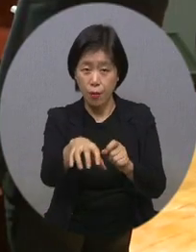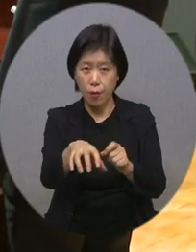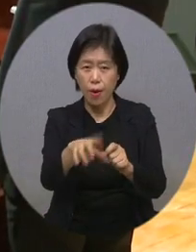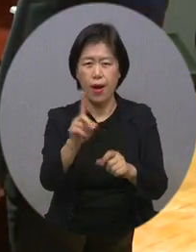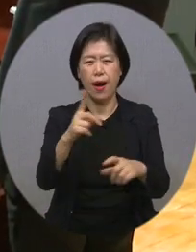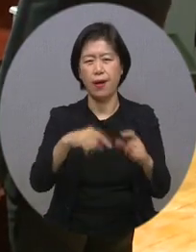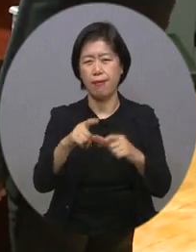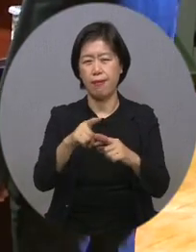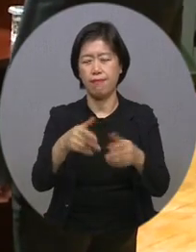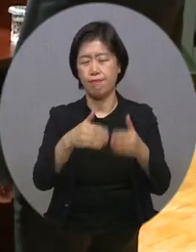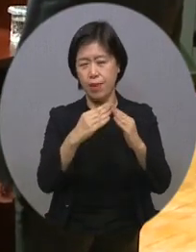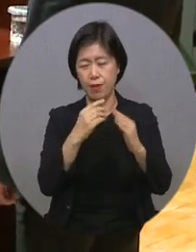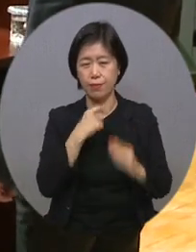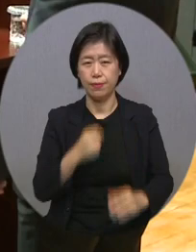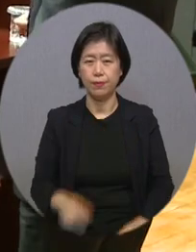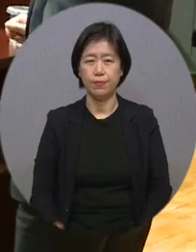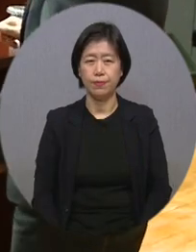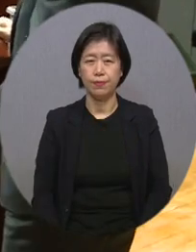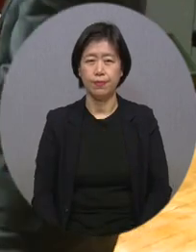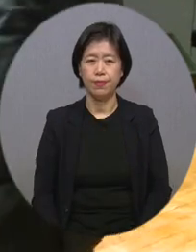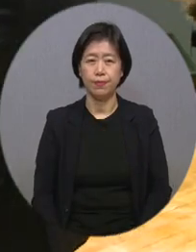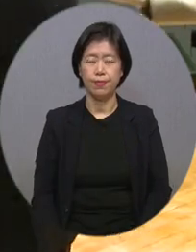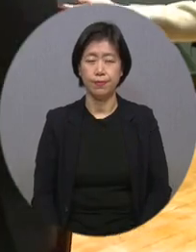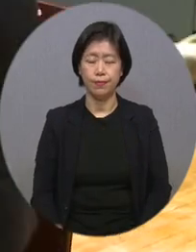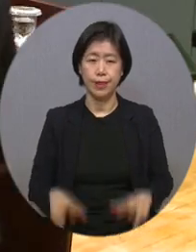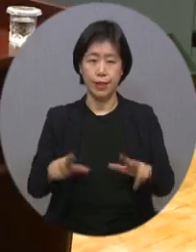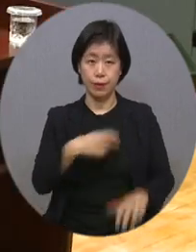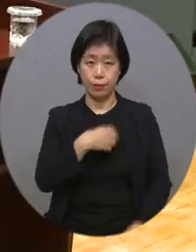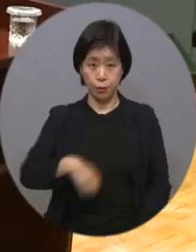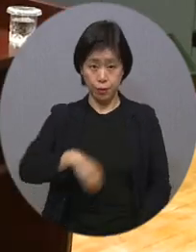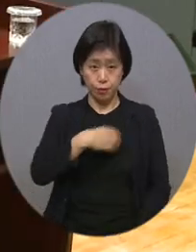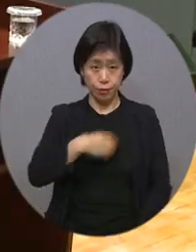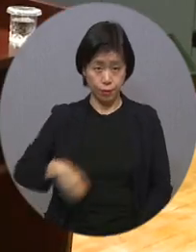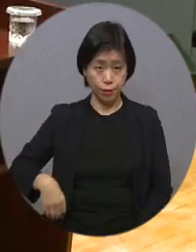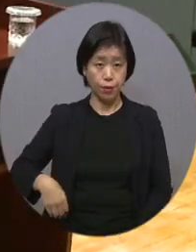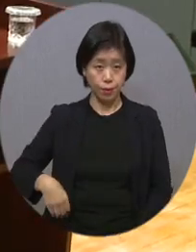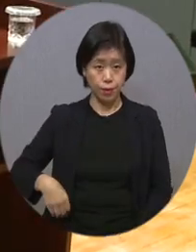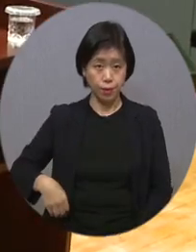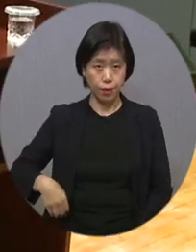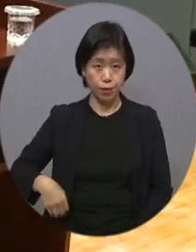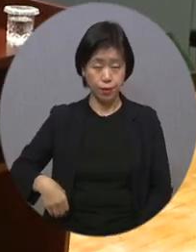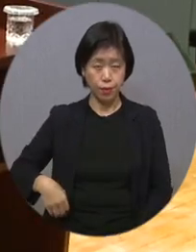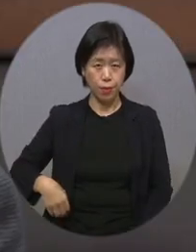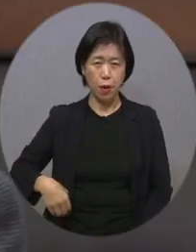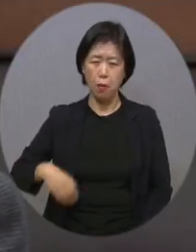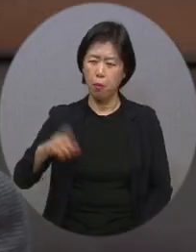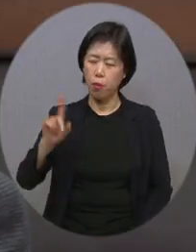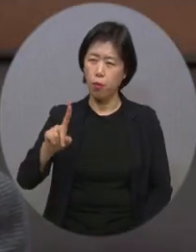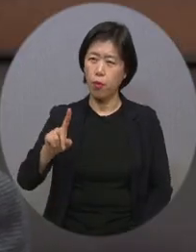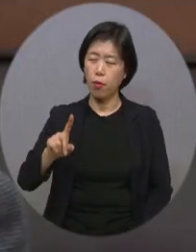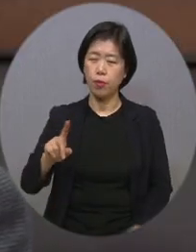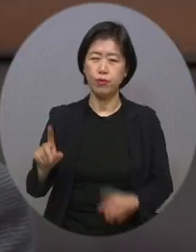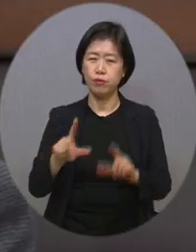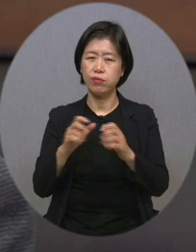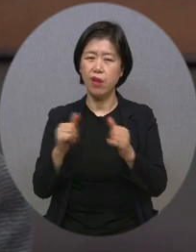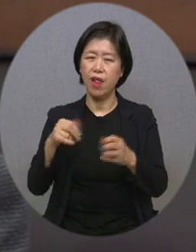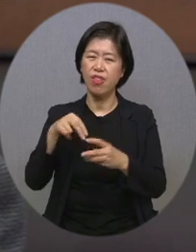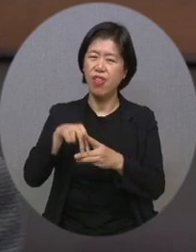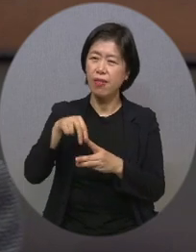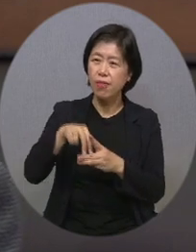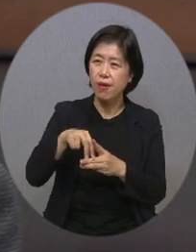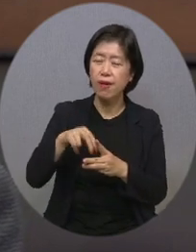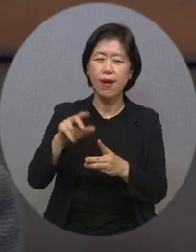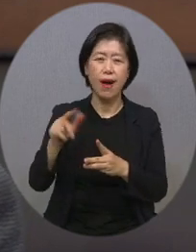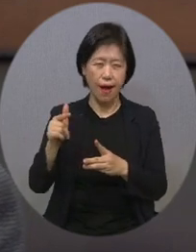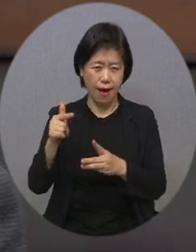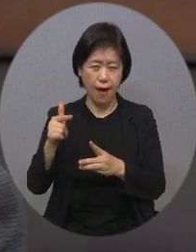노인복지관 하나 만들고 그리고 지금은 특히 동사무소나 뭐 이런 것들 단순히 주민 이런 센터가 아니라 네네. 예,